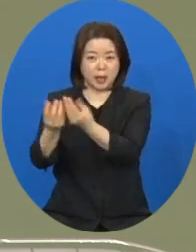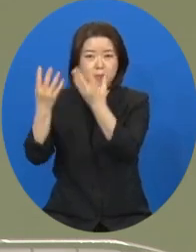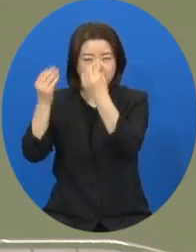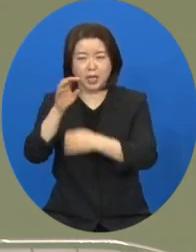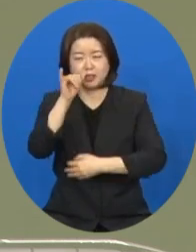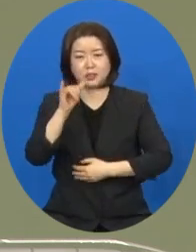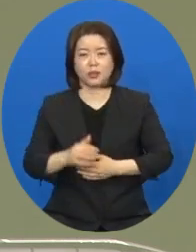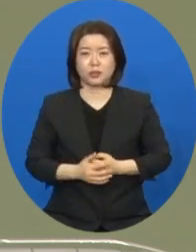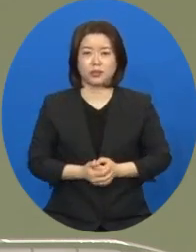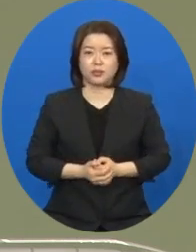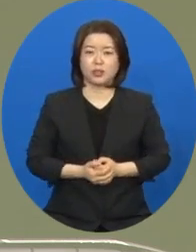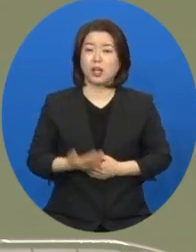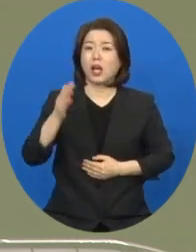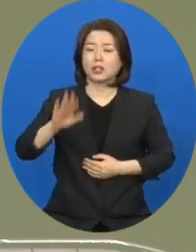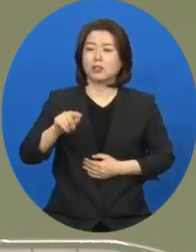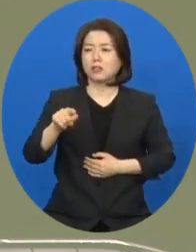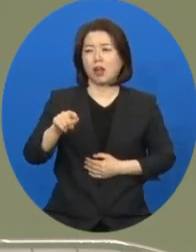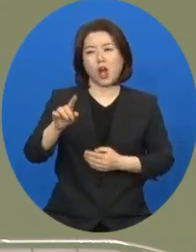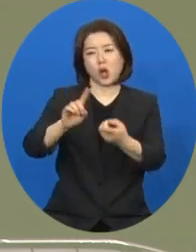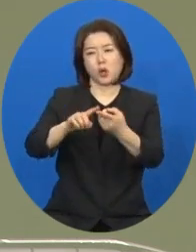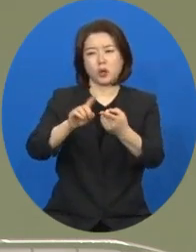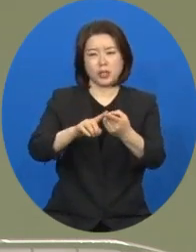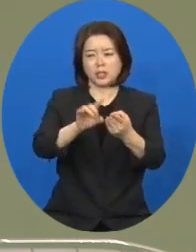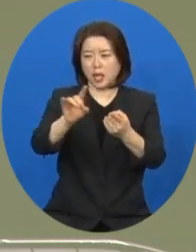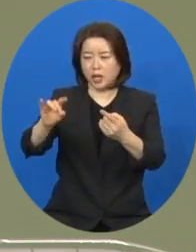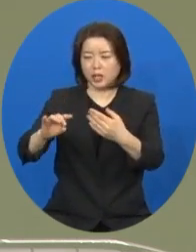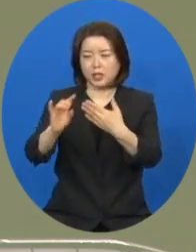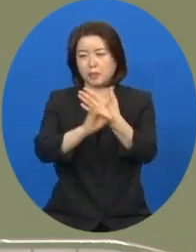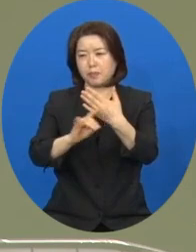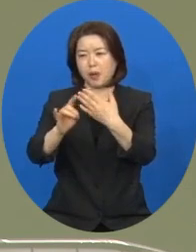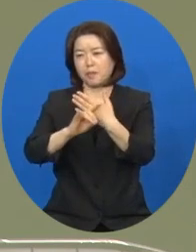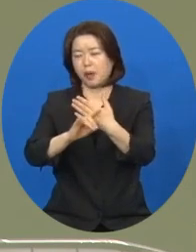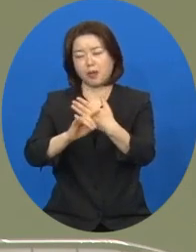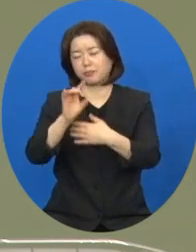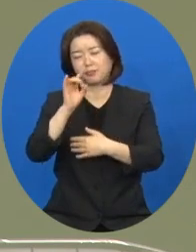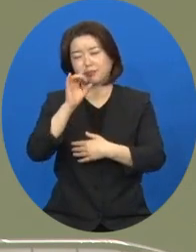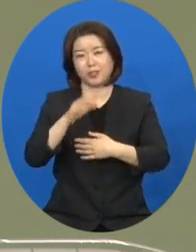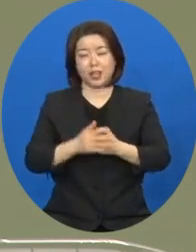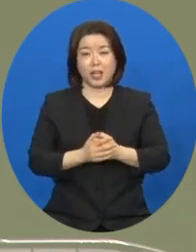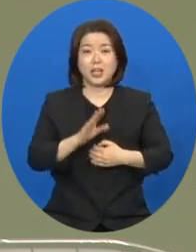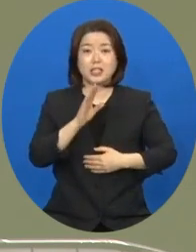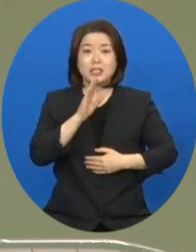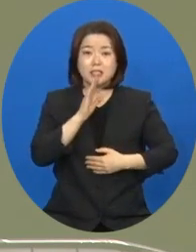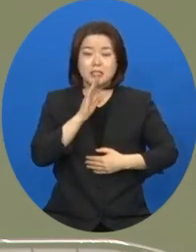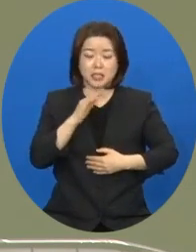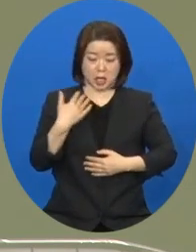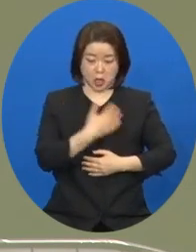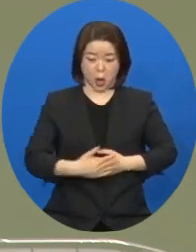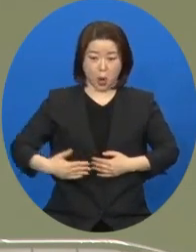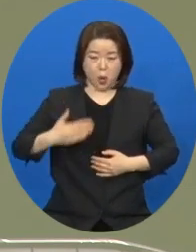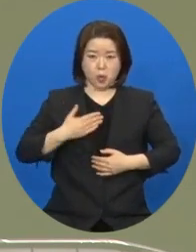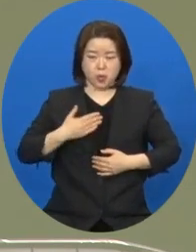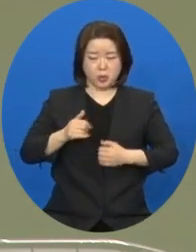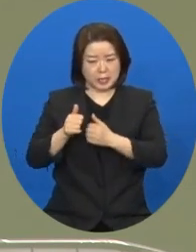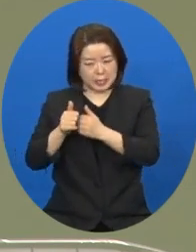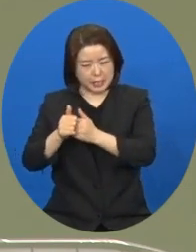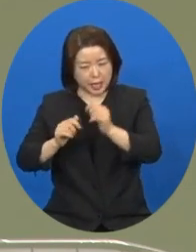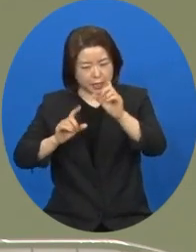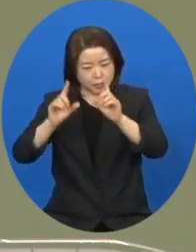대부분입니다. 그러나 변명하고 싶은 마음이 없어요. 진짜 제 이 육신적인 모습을